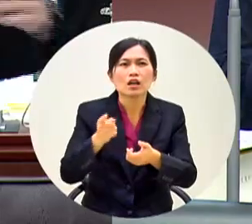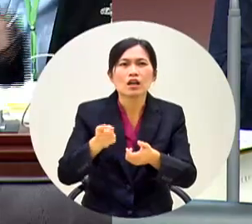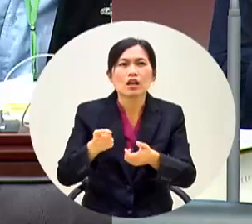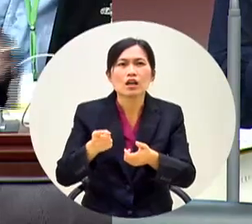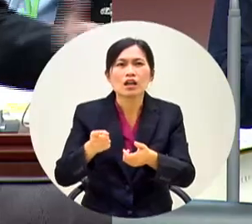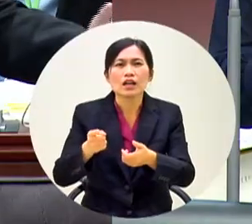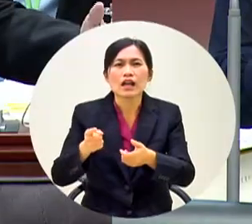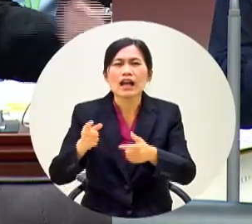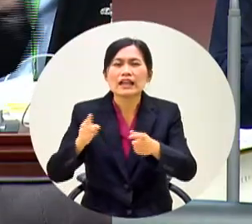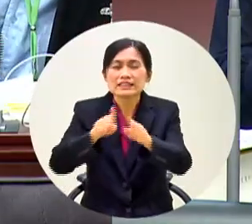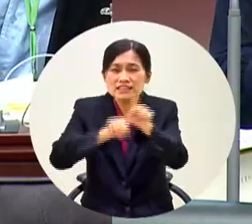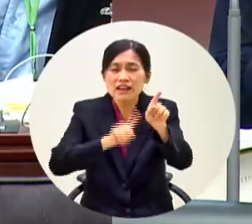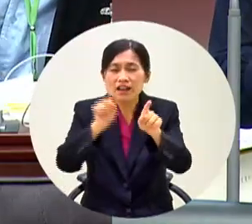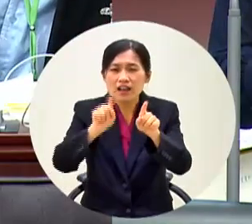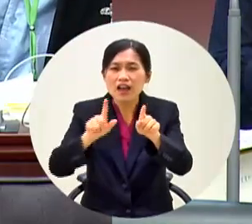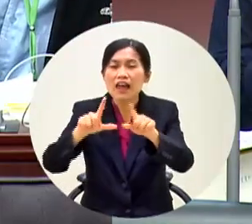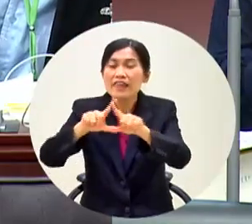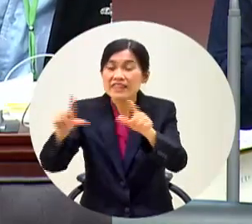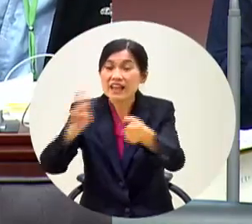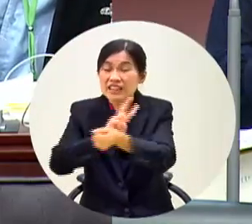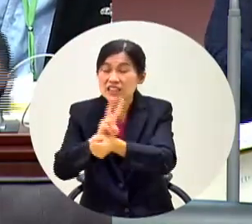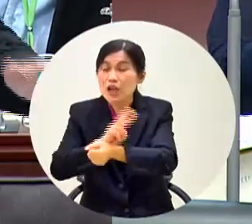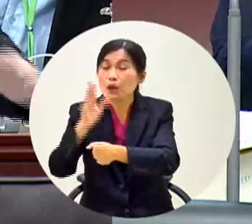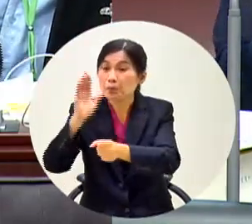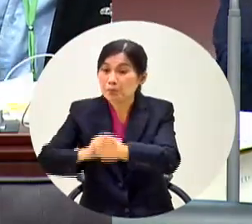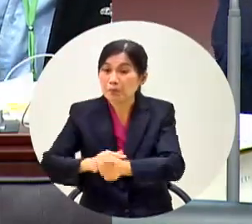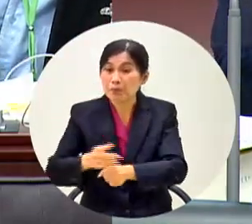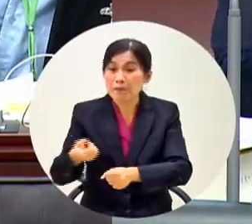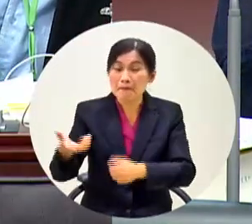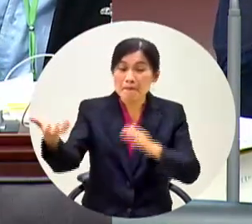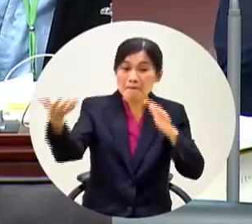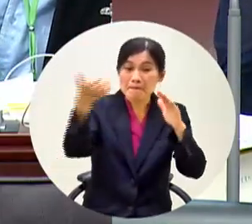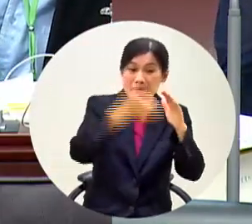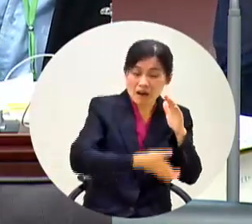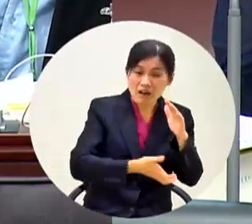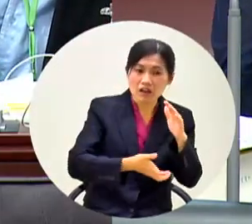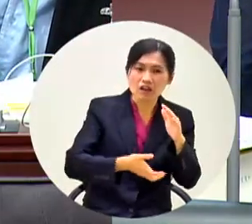者是五甲小港这边，它已经容积已经增加一倍。